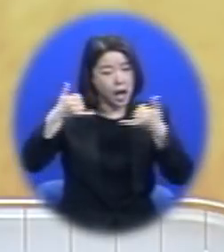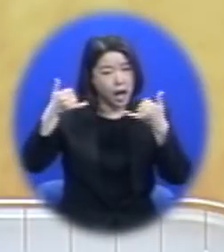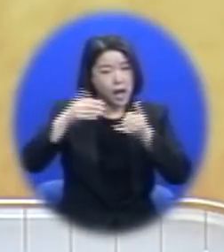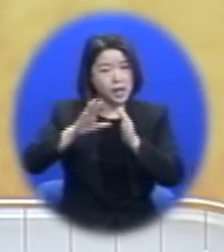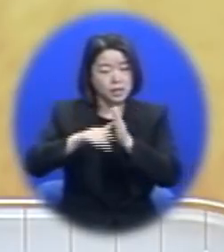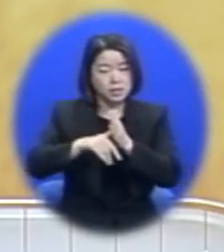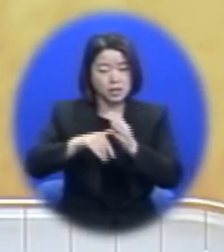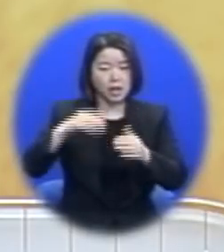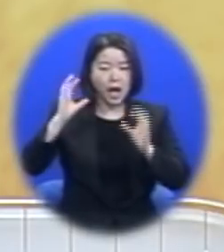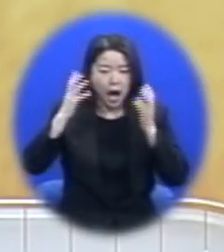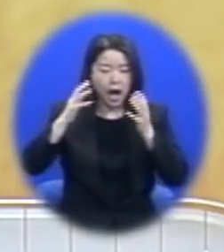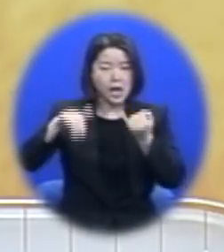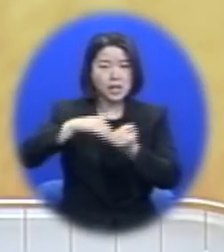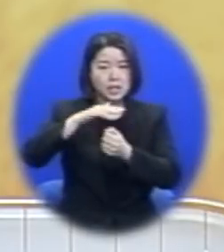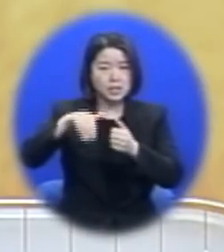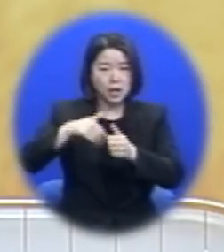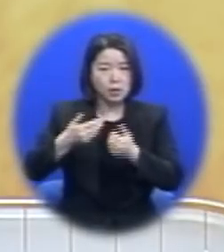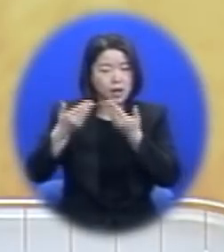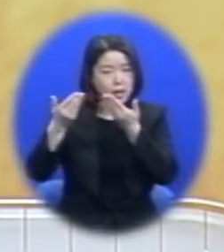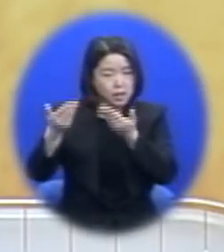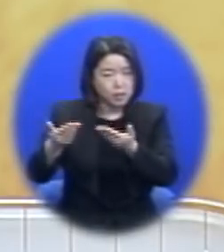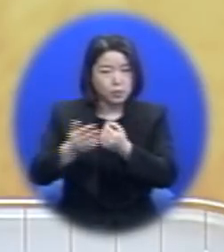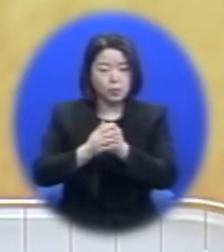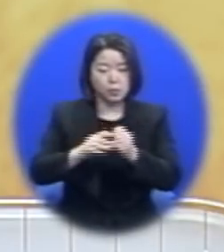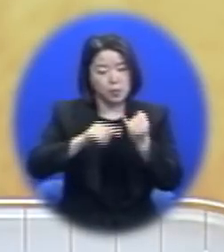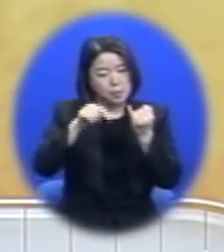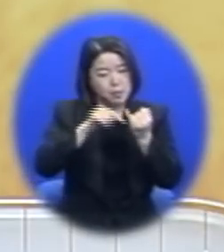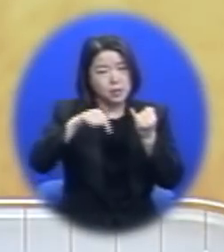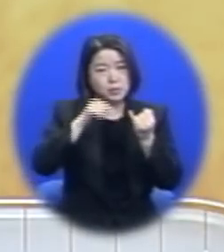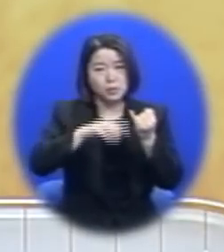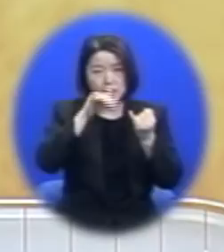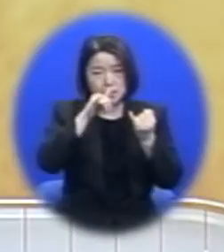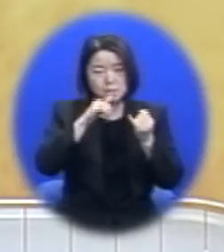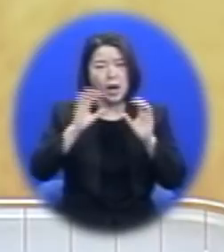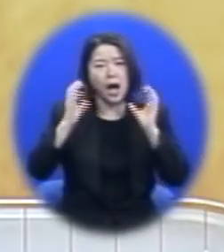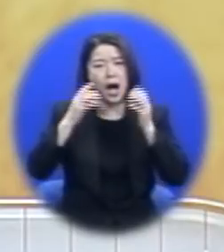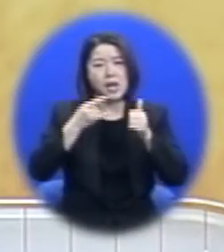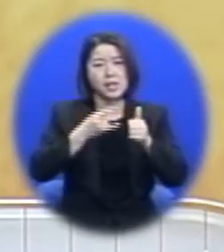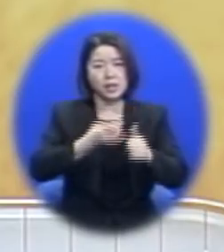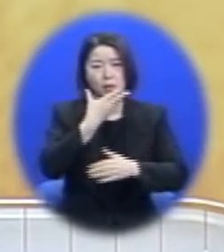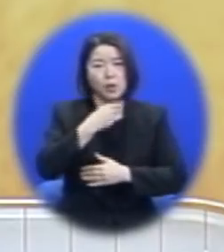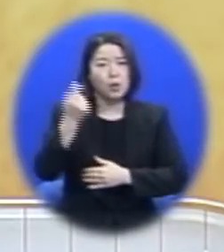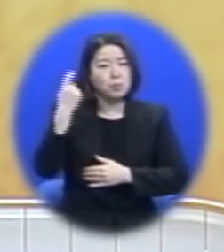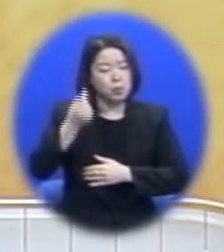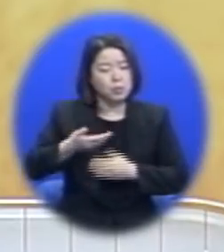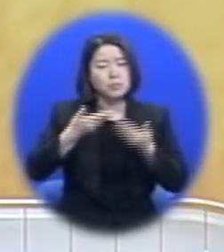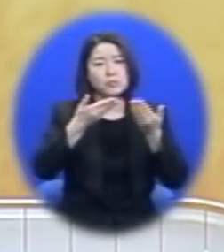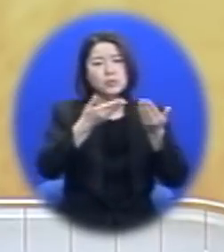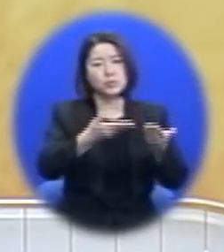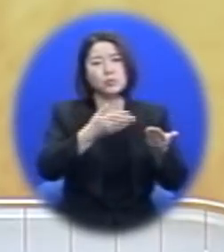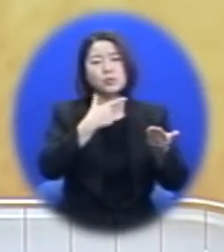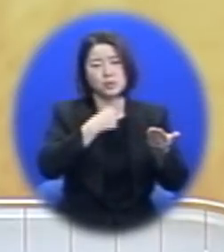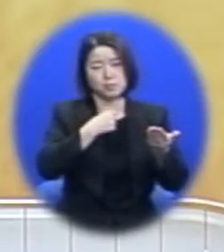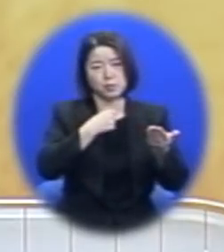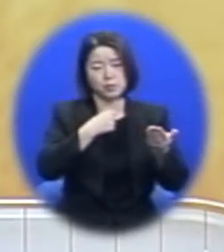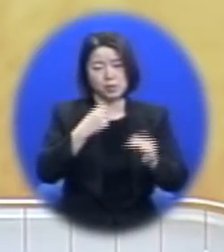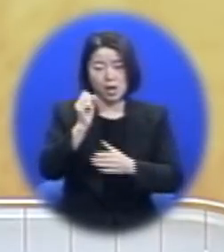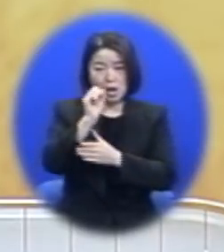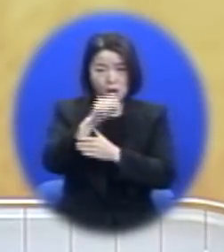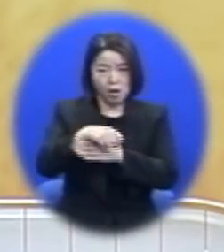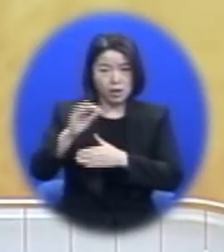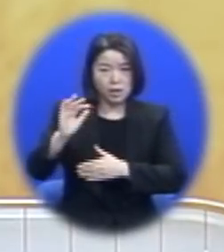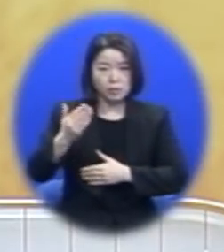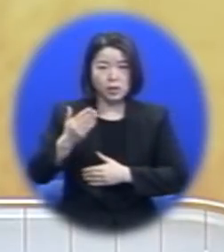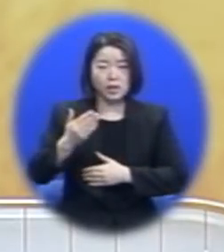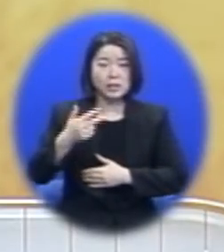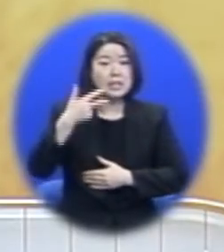상황을 알리며 아직 뱃속에 있지만 이 아이에게 복음을 들려주고 싶다고 했습니다. 허락되어진 일주일의